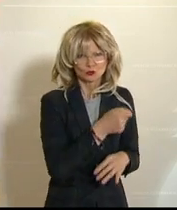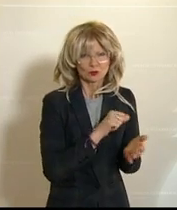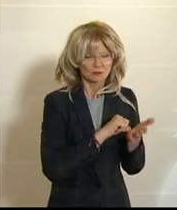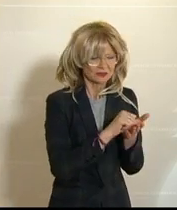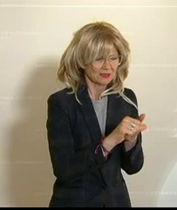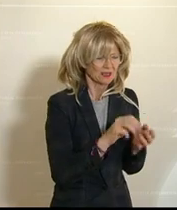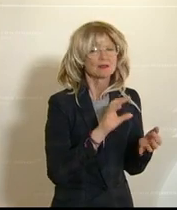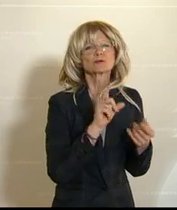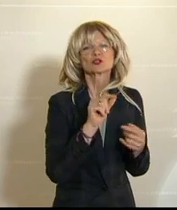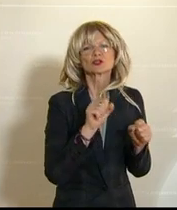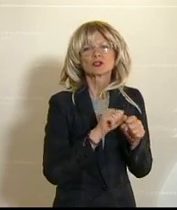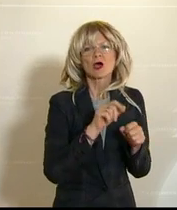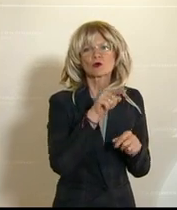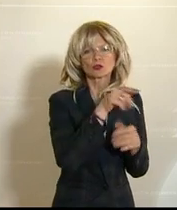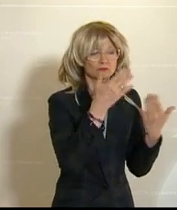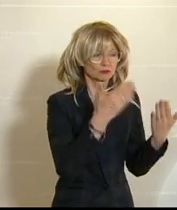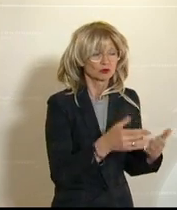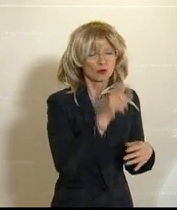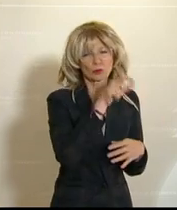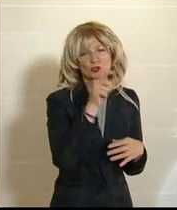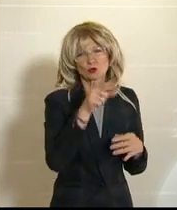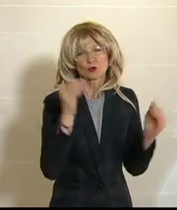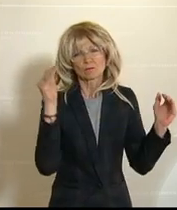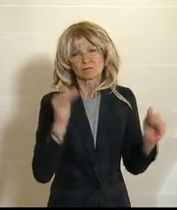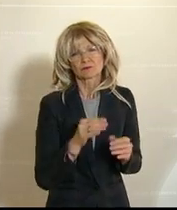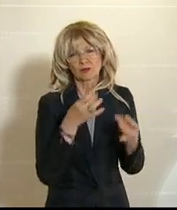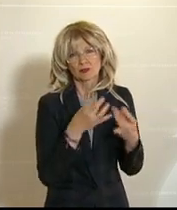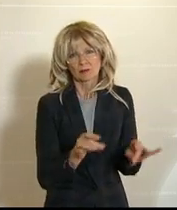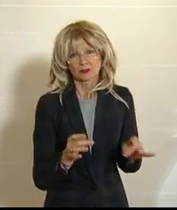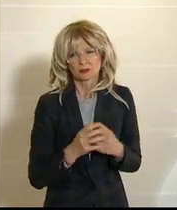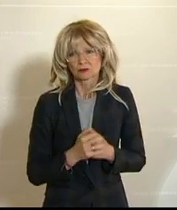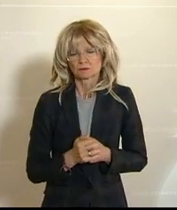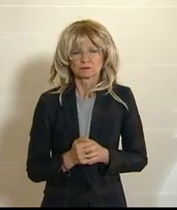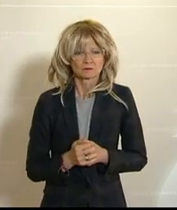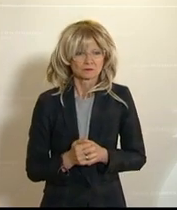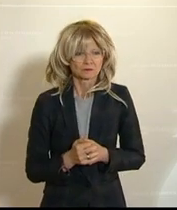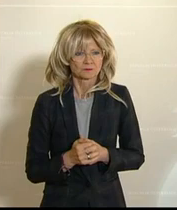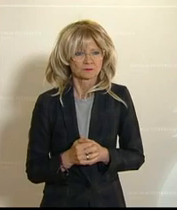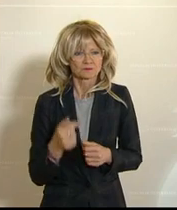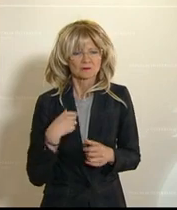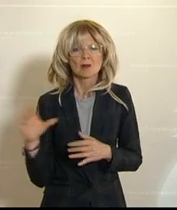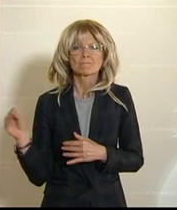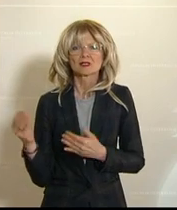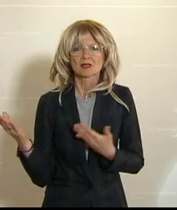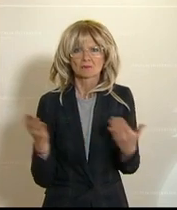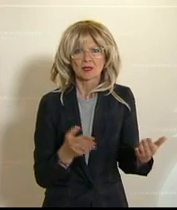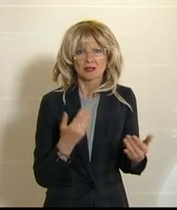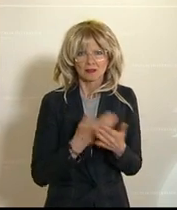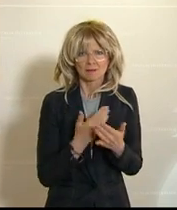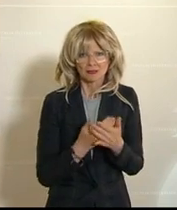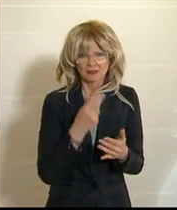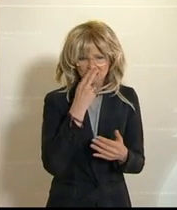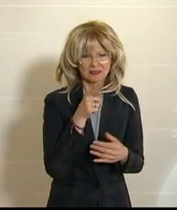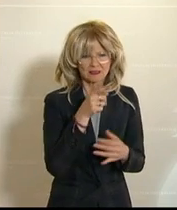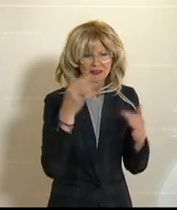reduzieren. Ich habe es mitgebracht, weil es, glaube ich, einfach ein bisschen, dass man es einmal sieht. Diese